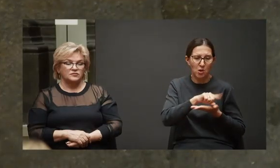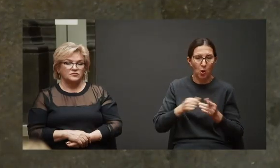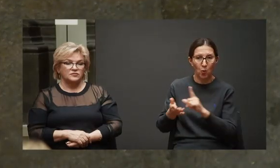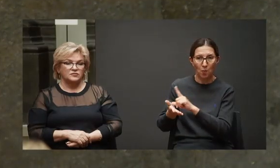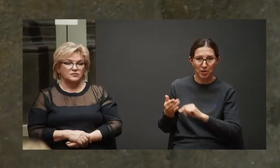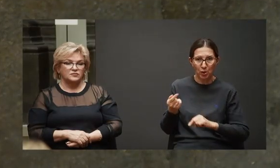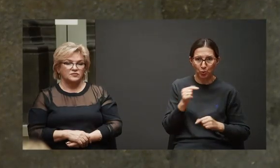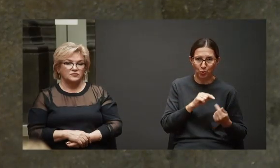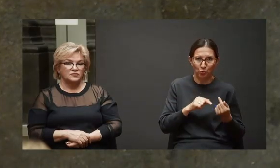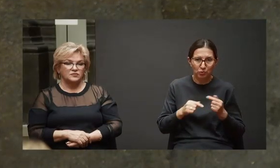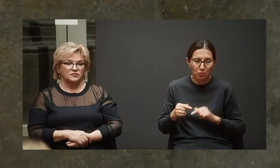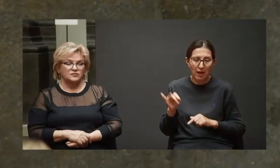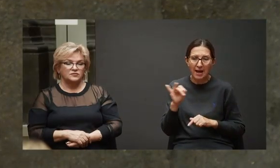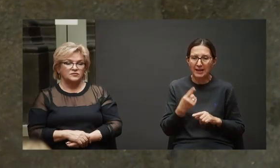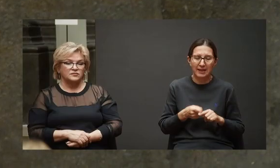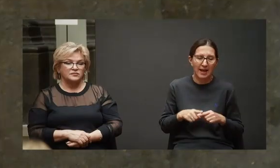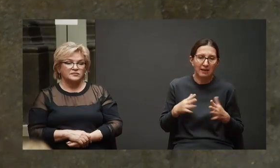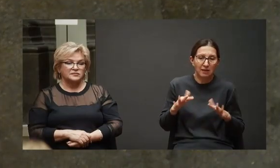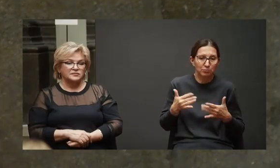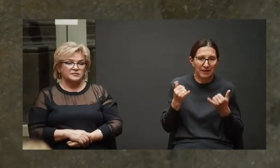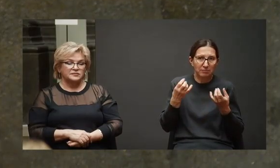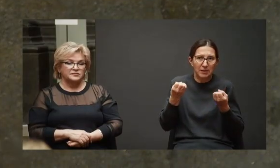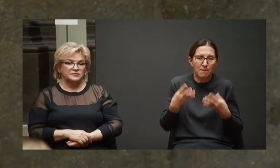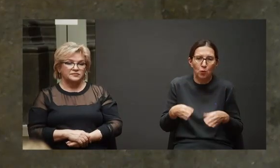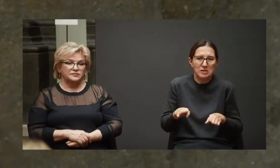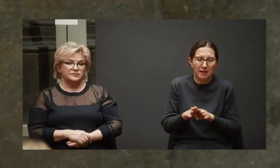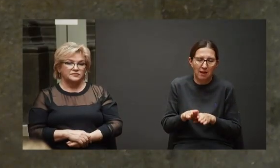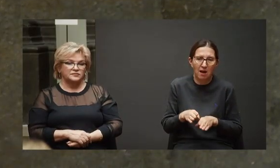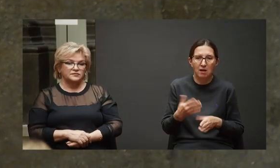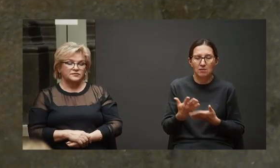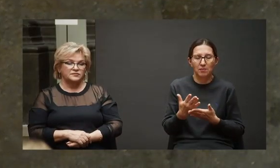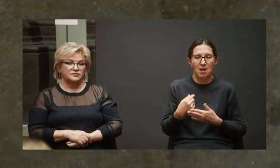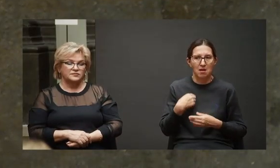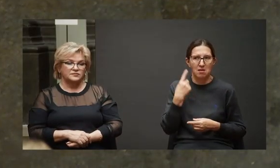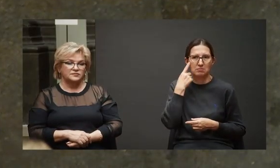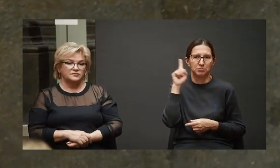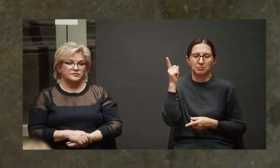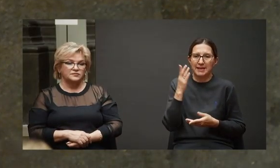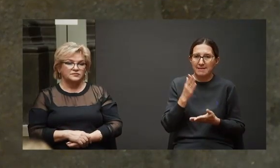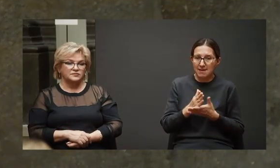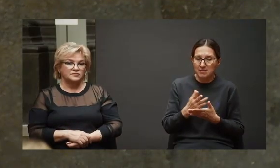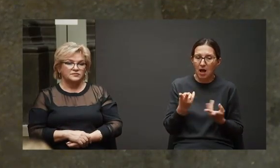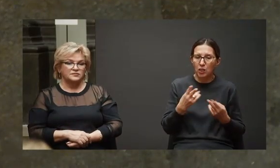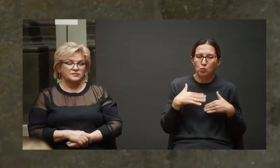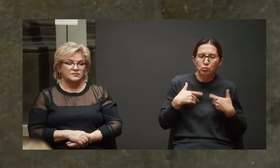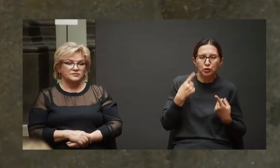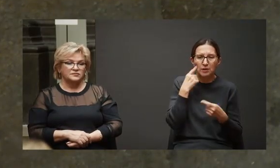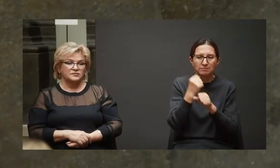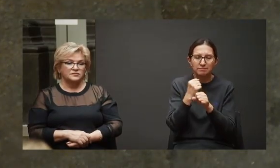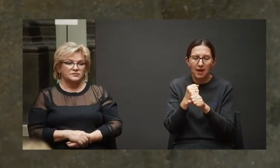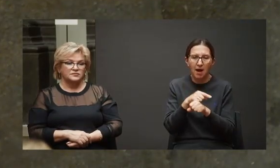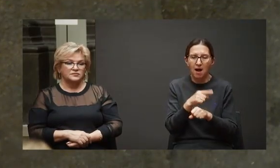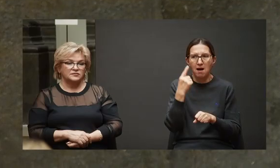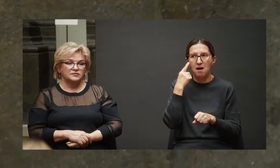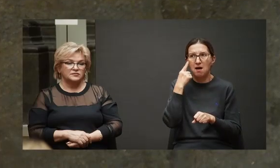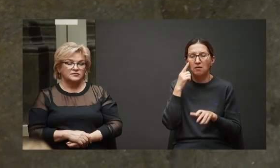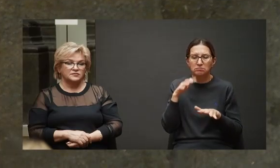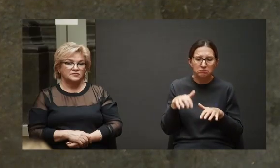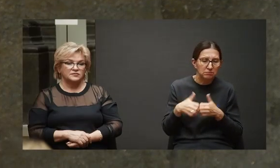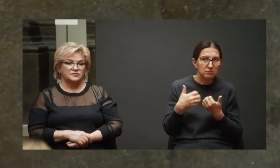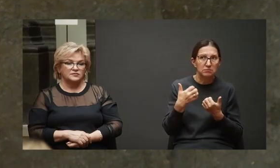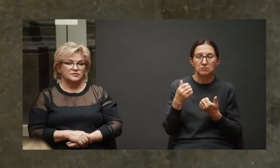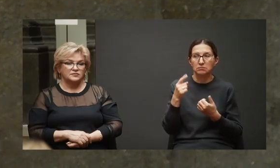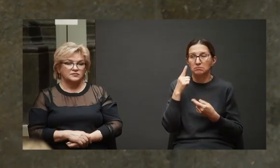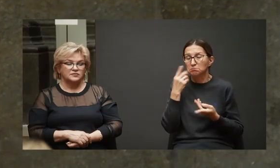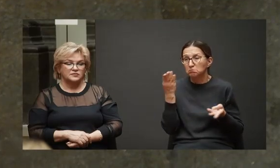и это не случайно, потому что у тебя есть какая-то идея, которую нужно воплотить, ты осознанно или неосознанно ищешь